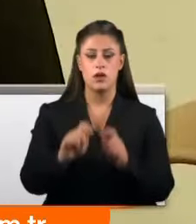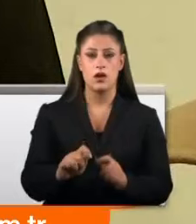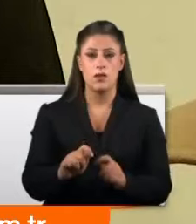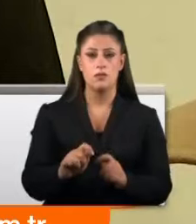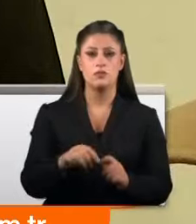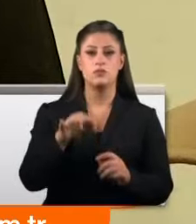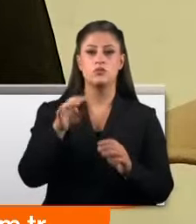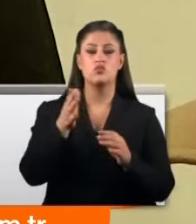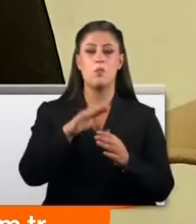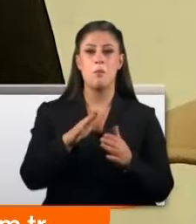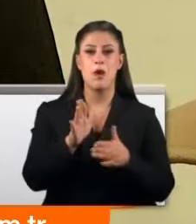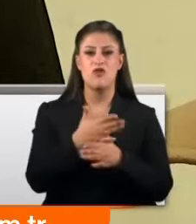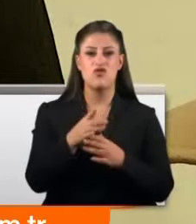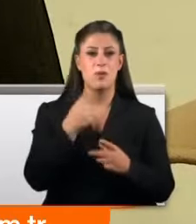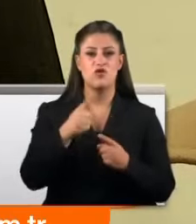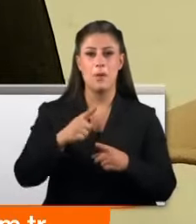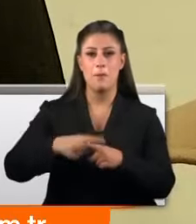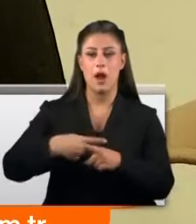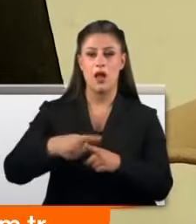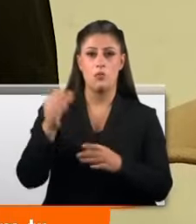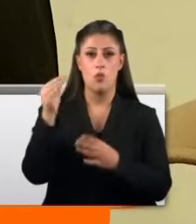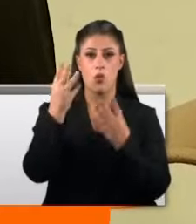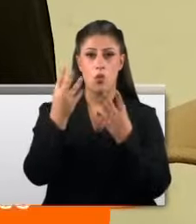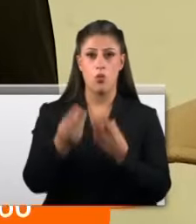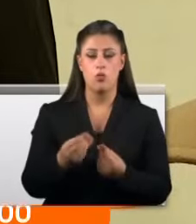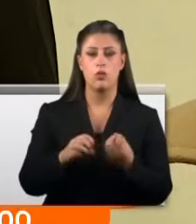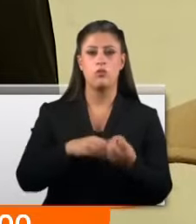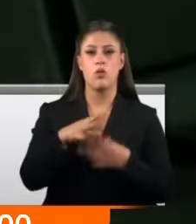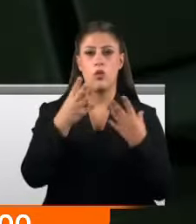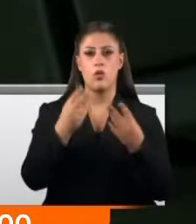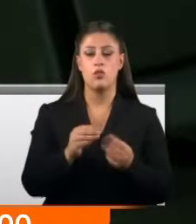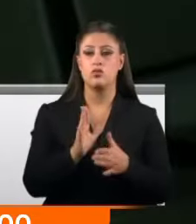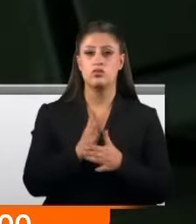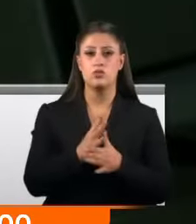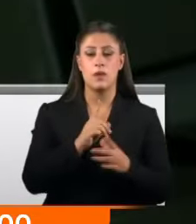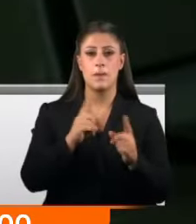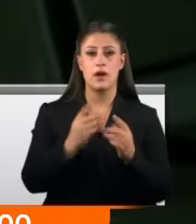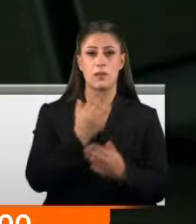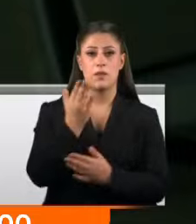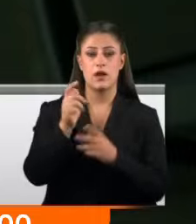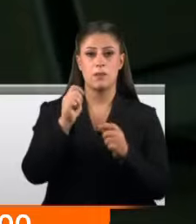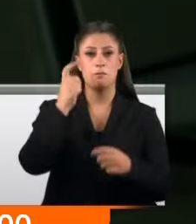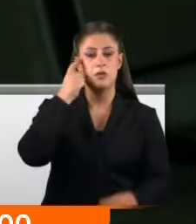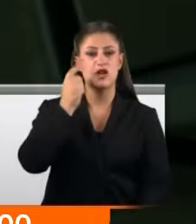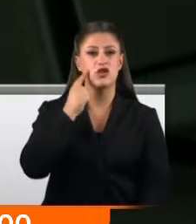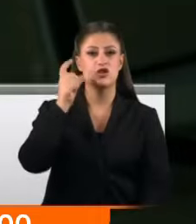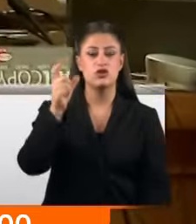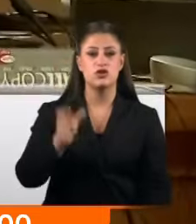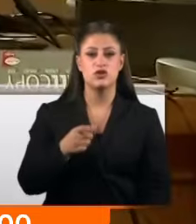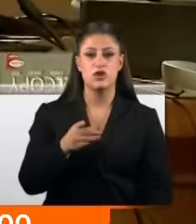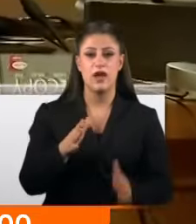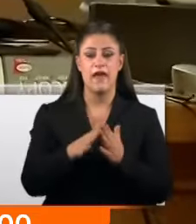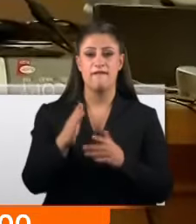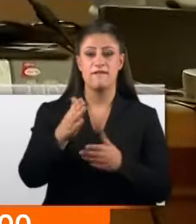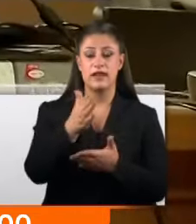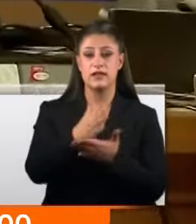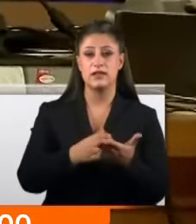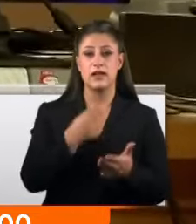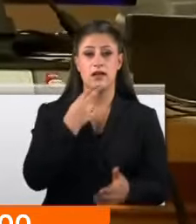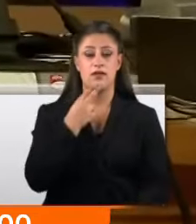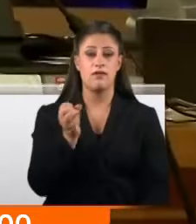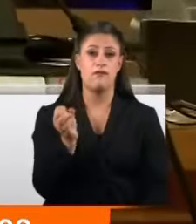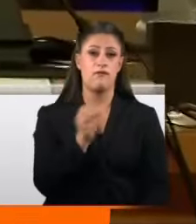Sıra mal paylaşımına gelince ortalık karıştı. Çünkü mahkemeye sunulan bilirkişi raporunda evin yarısının kadına verilmesi